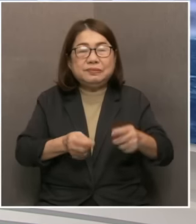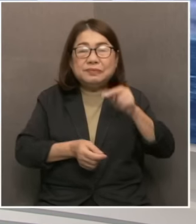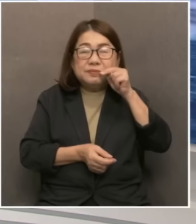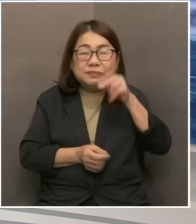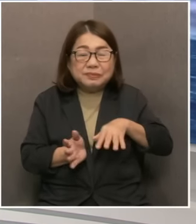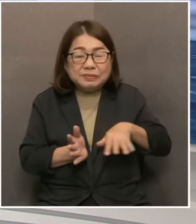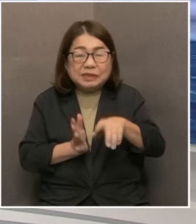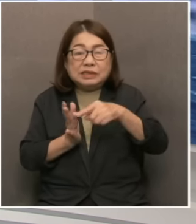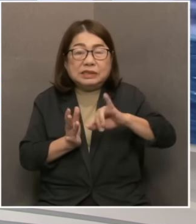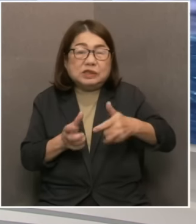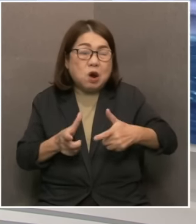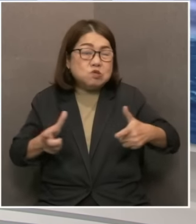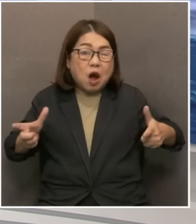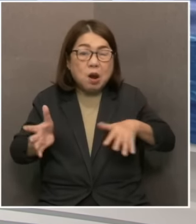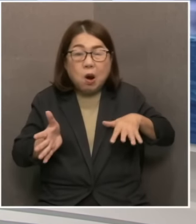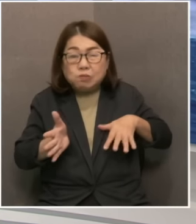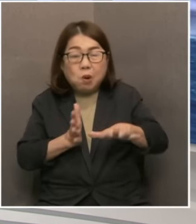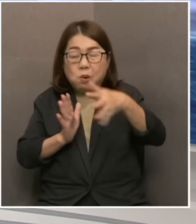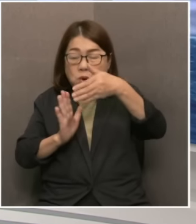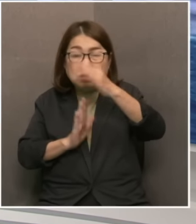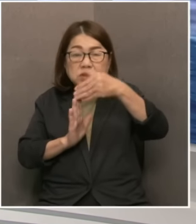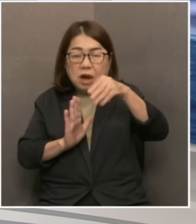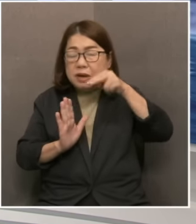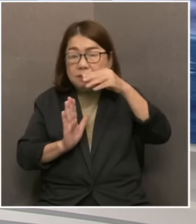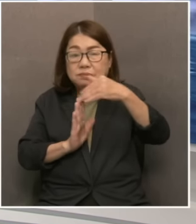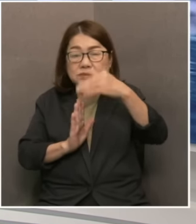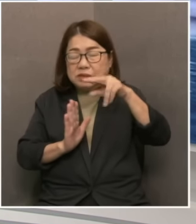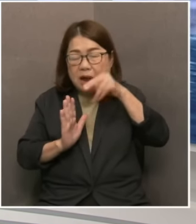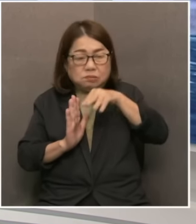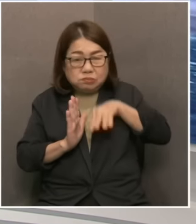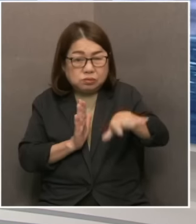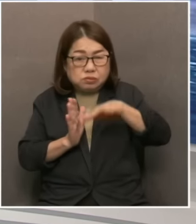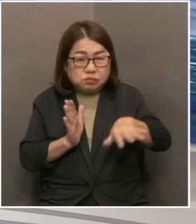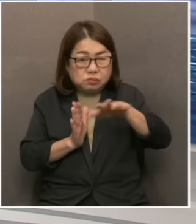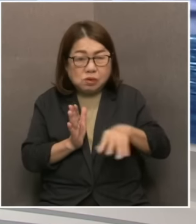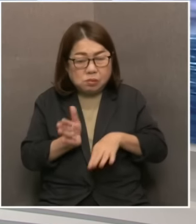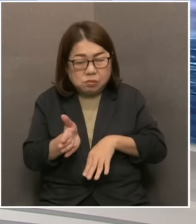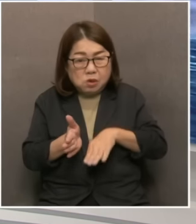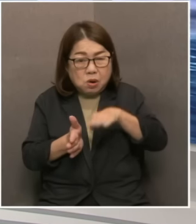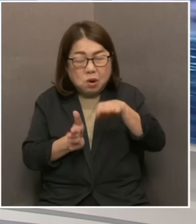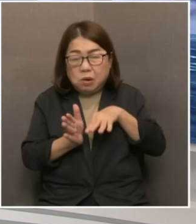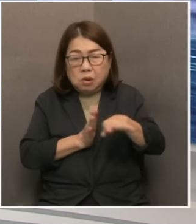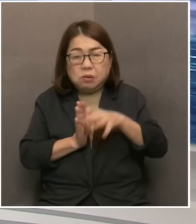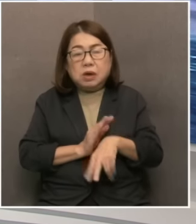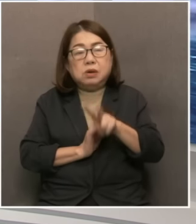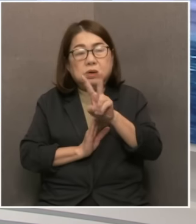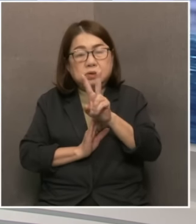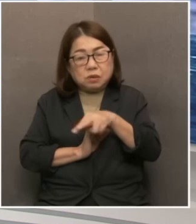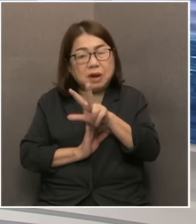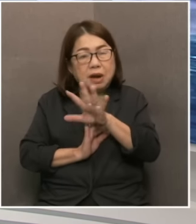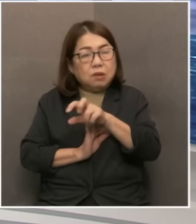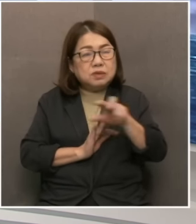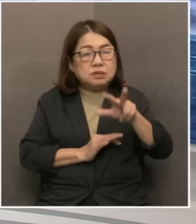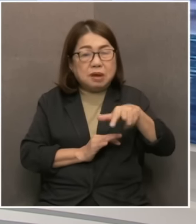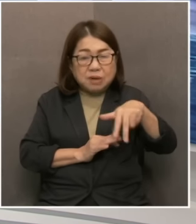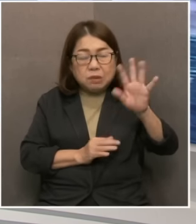จริงๆใหญ่มากนะคะสามารถรับน้ำเหนือได้ถึง2,500 - 3,000ลูกบาทเมตต่อวินาทีน่าจะไม่มีปัญหาน้ำ